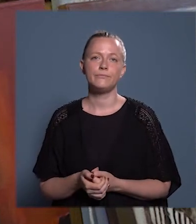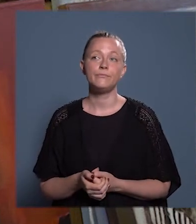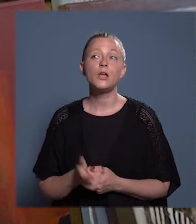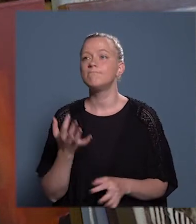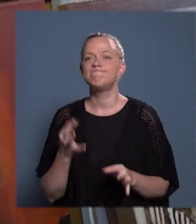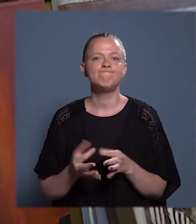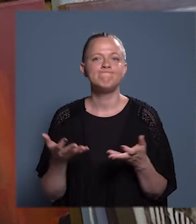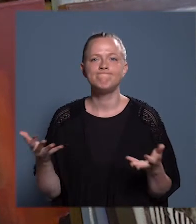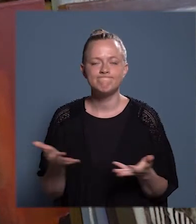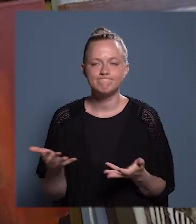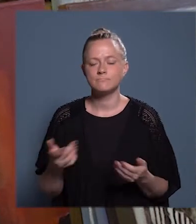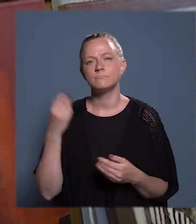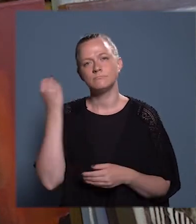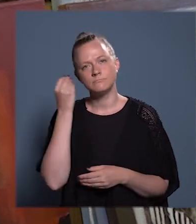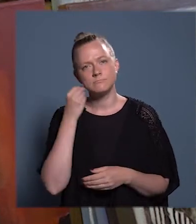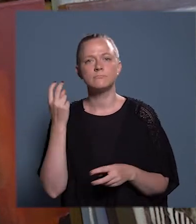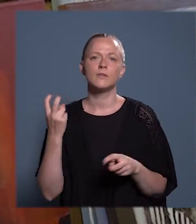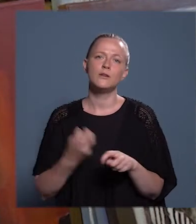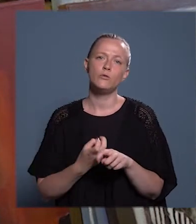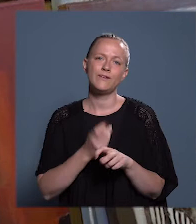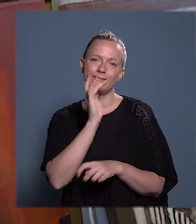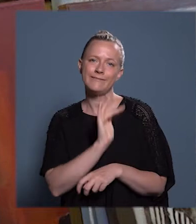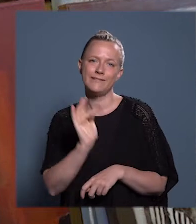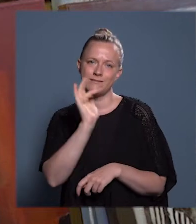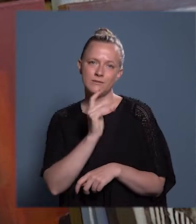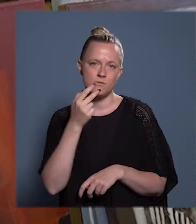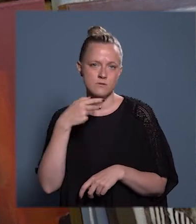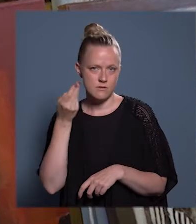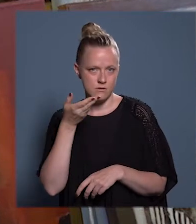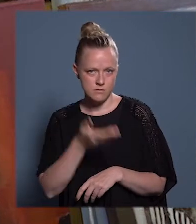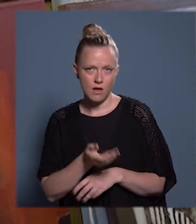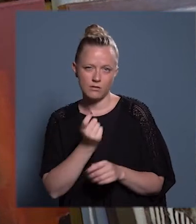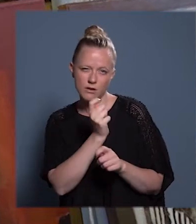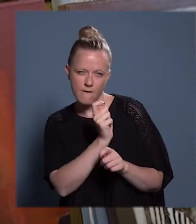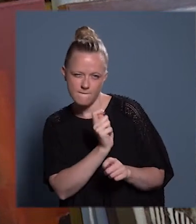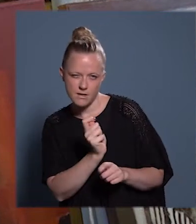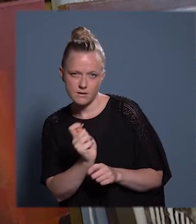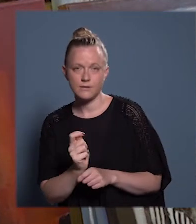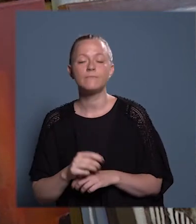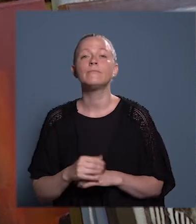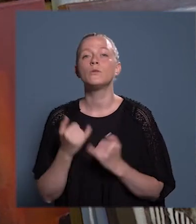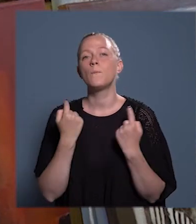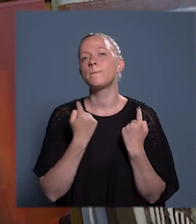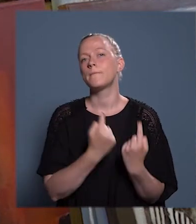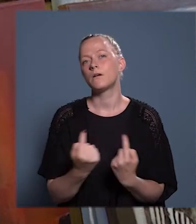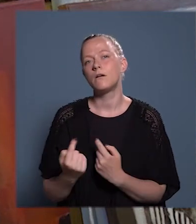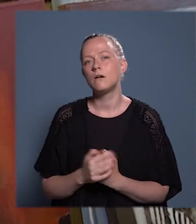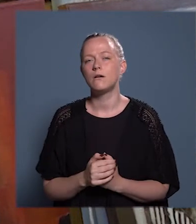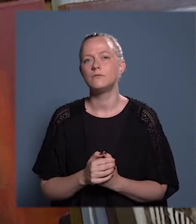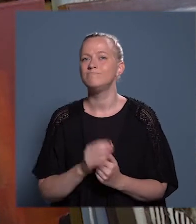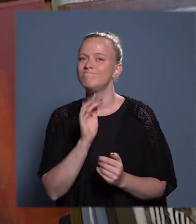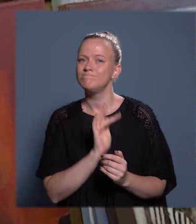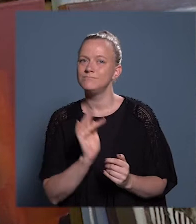hogy megtanultam ezt az üvegdíszítő szakmát, gravírozást, úgyhogy magát a mintát